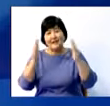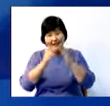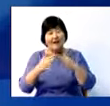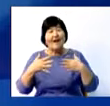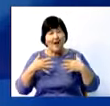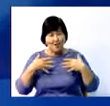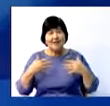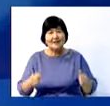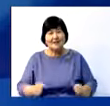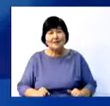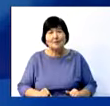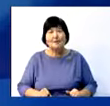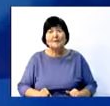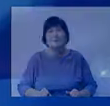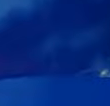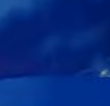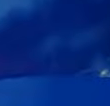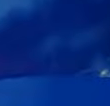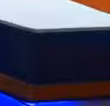амандық.